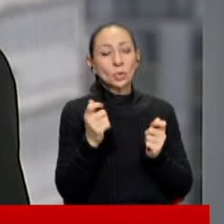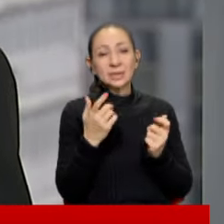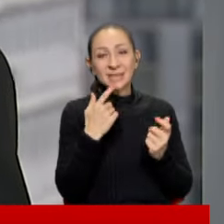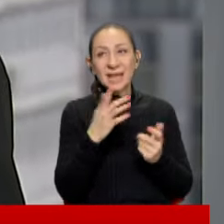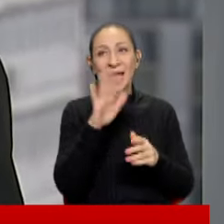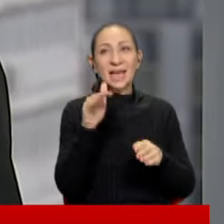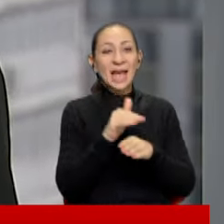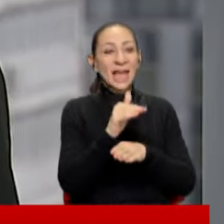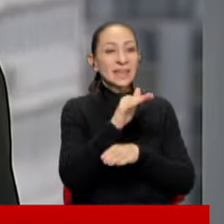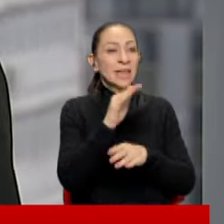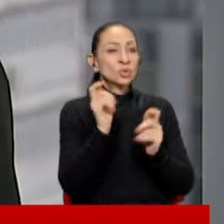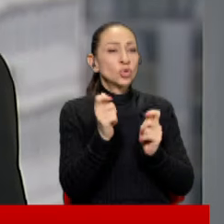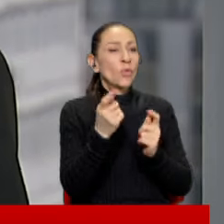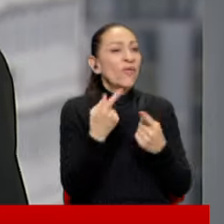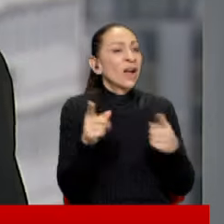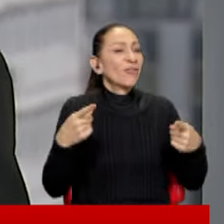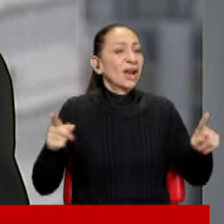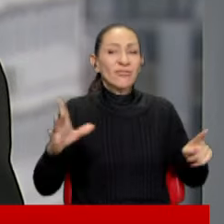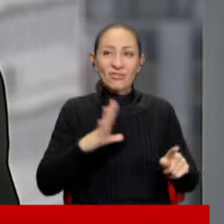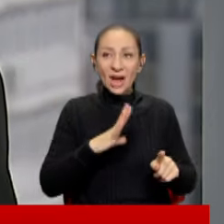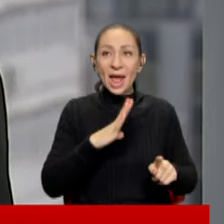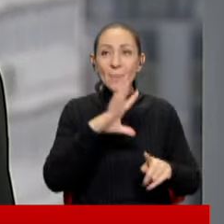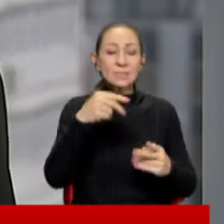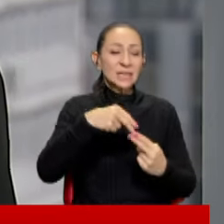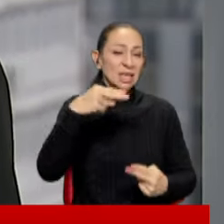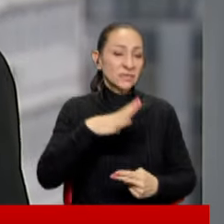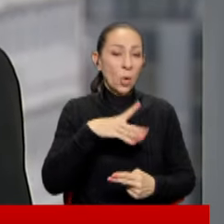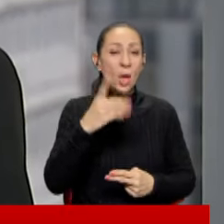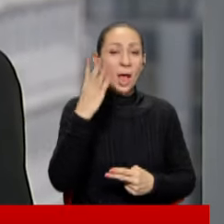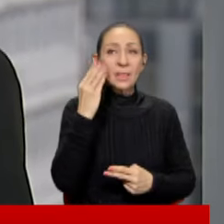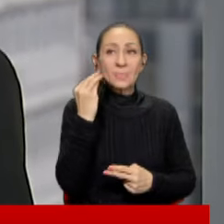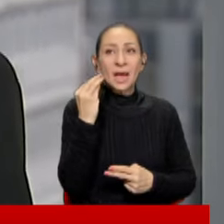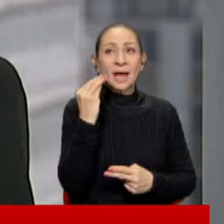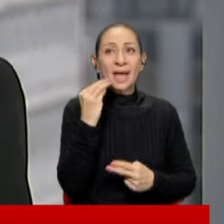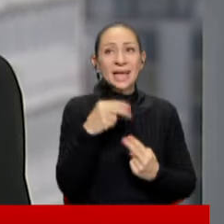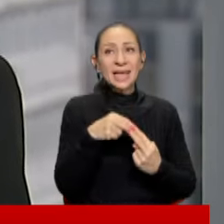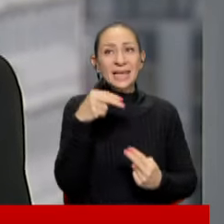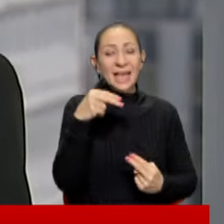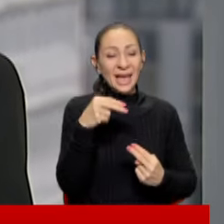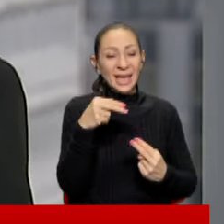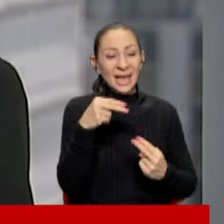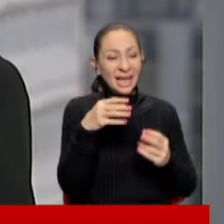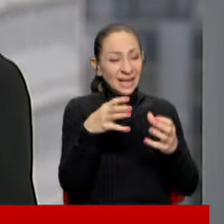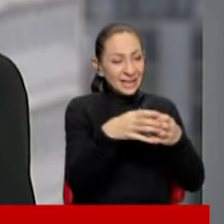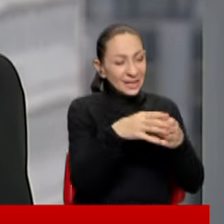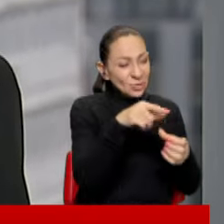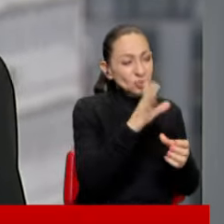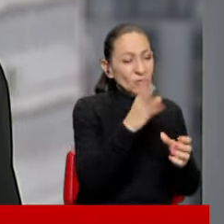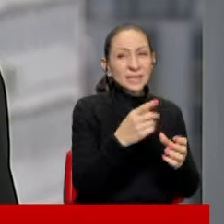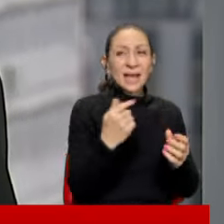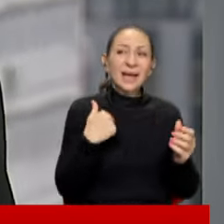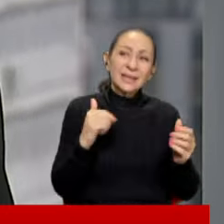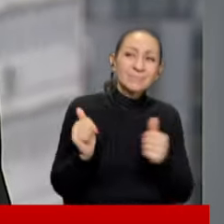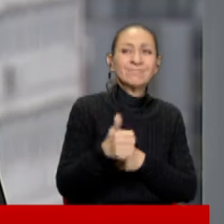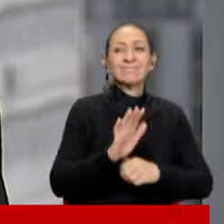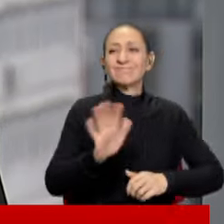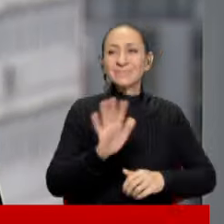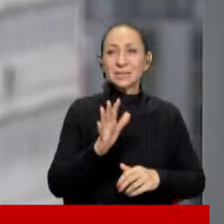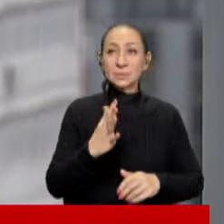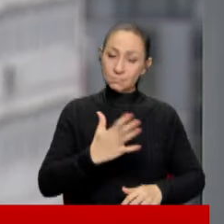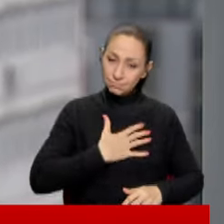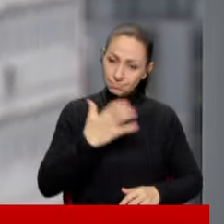herkesin hayatında çeşitli zorluklar var. Hepimizin aslında bir hikayesi var. O anlamda hikaye kısmıyla çok fazla öne güçlü çıkmaktan anne, ziyade. Güçlü bir